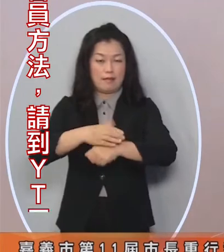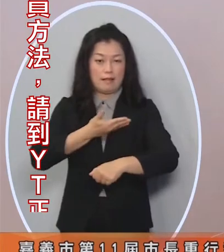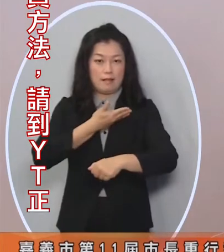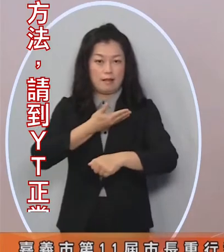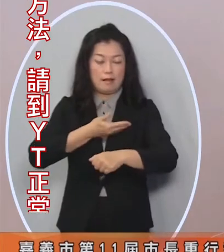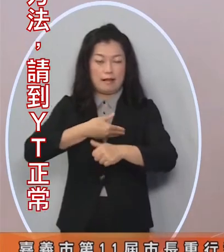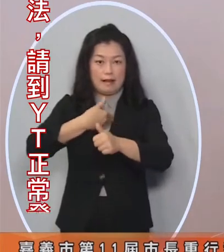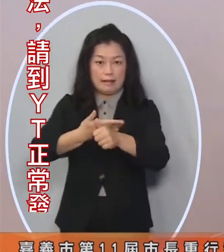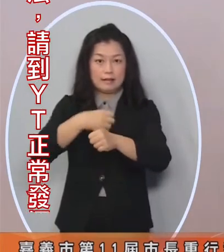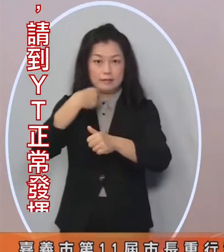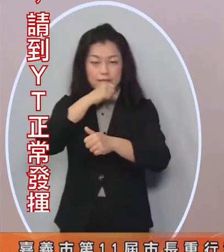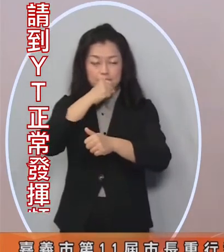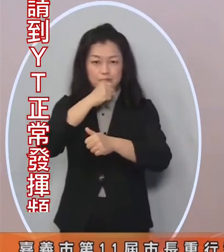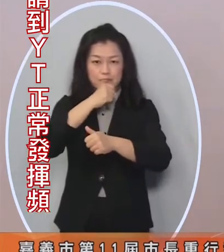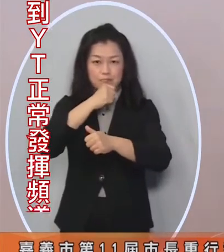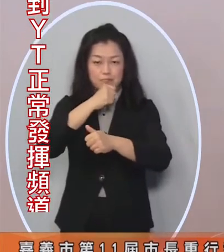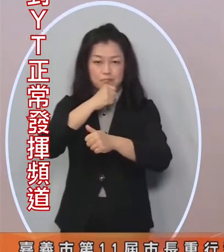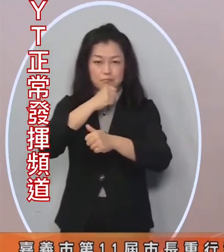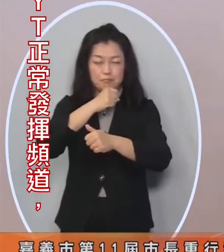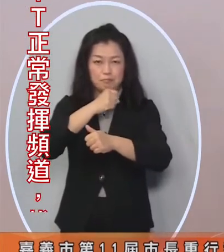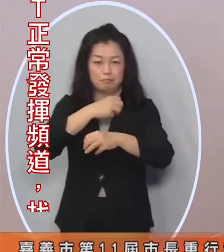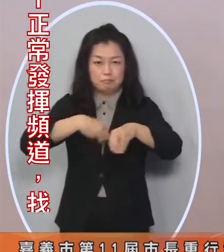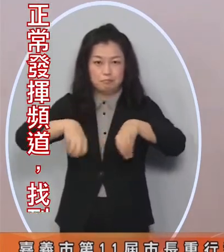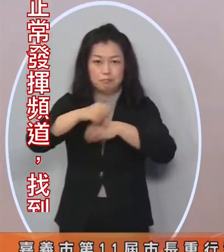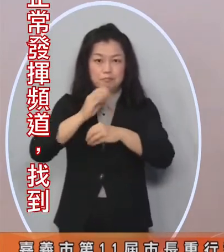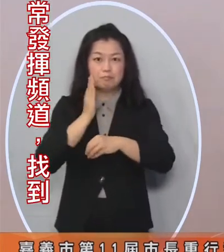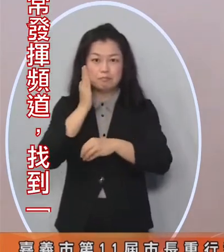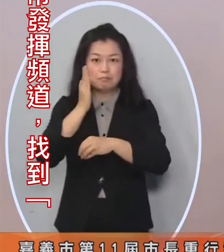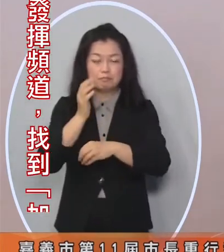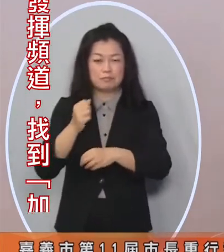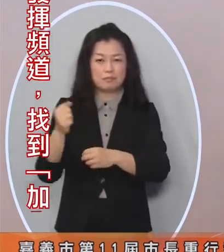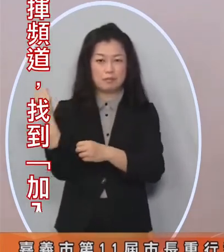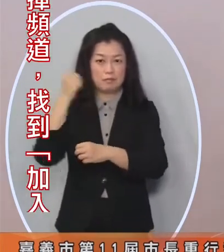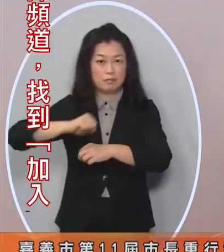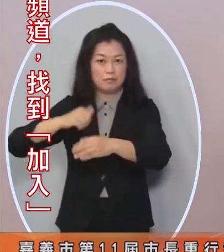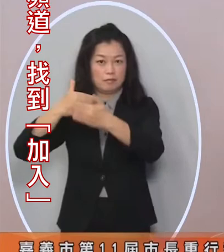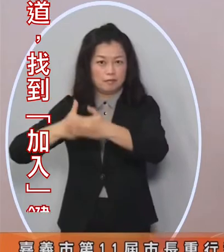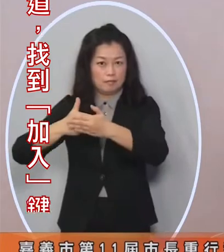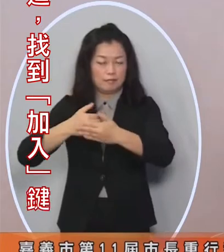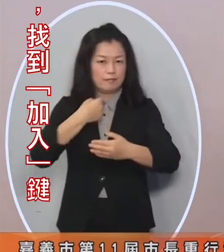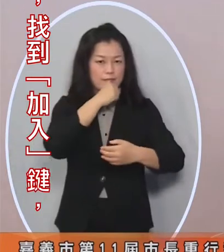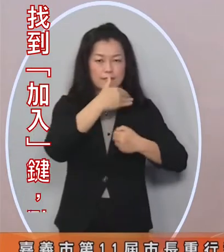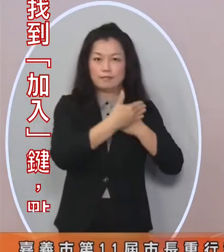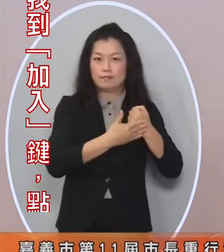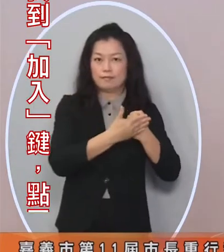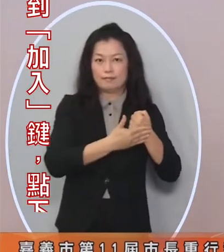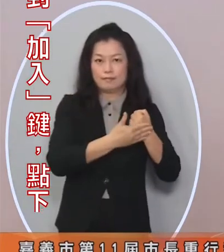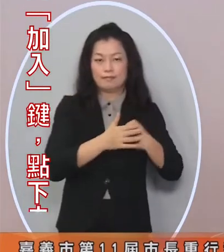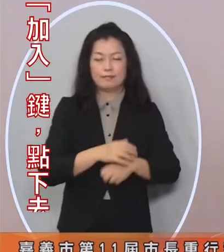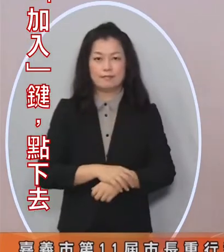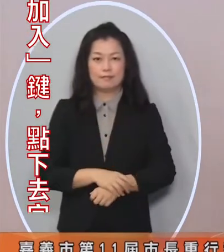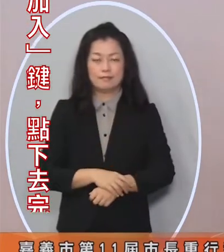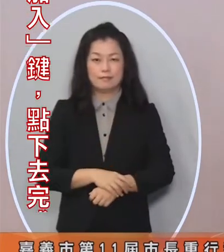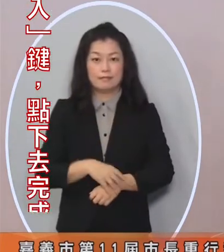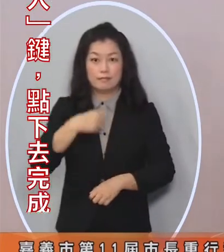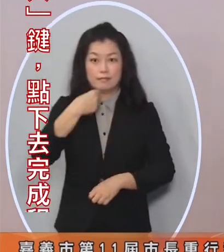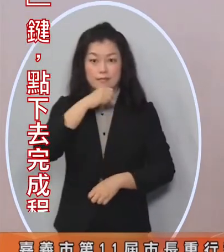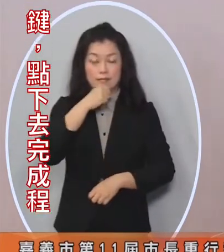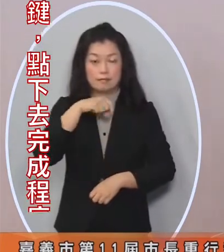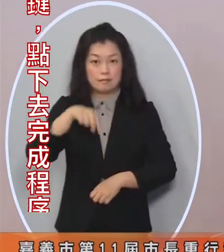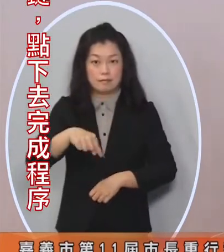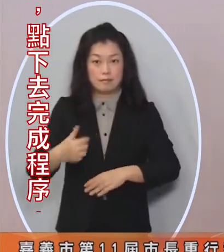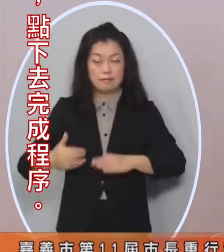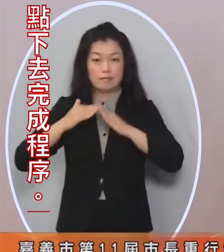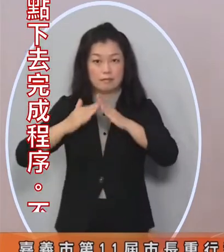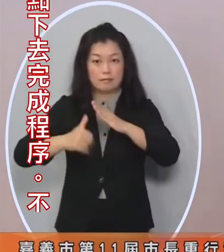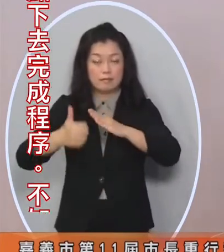路，证明祖先女人抗中保台。过来讲台湾做一个市长，你